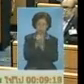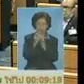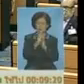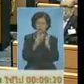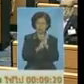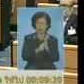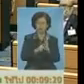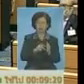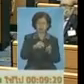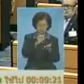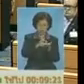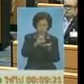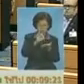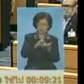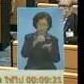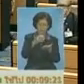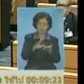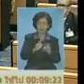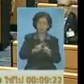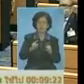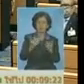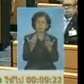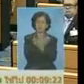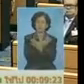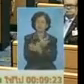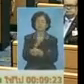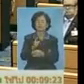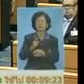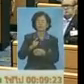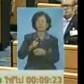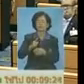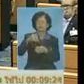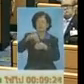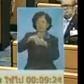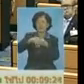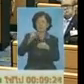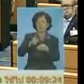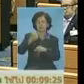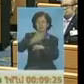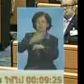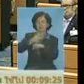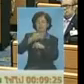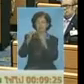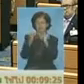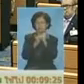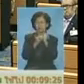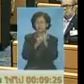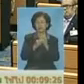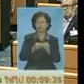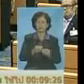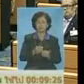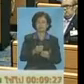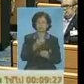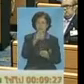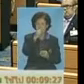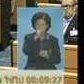งนามแต่พอไปสมัครเป็นผู้ว่านี่แบบเฉยเงียบครับปล่อยท่านทาริกับท่านเฉลิมเนี่ยออกมา